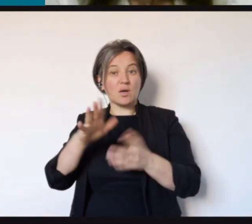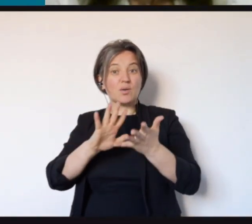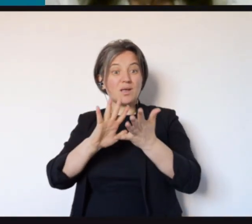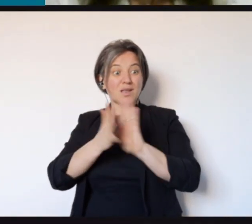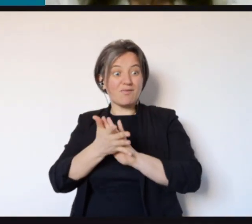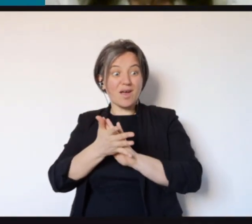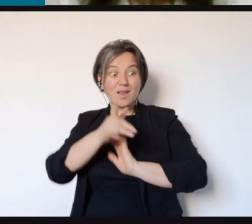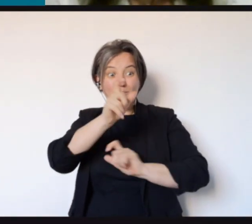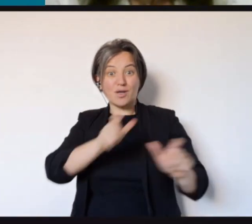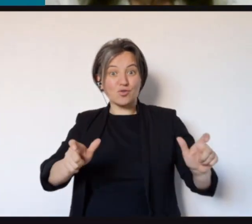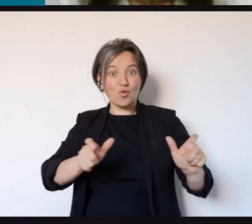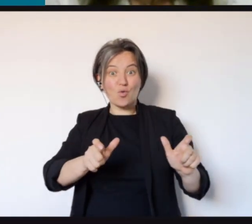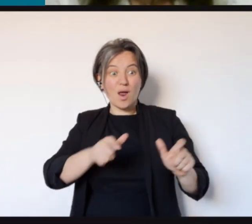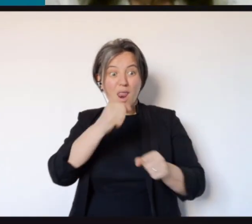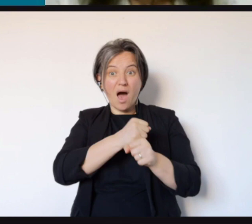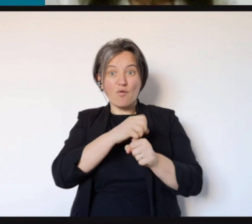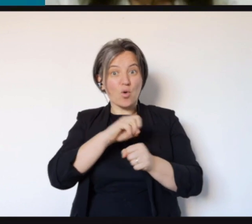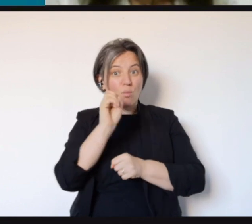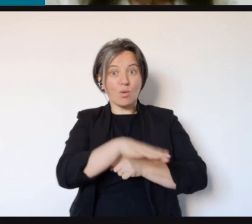lavorano.